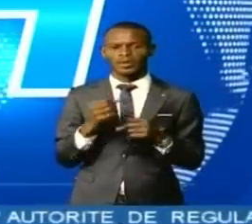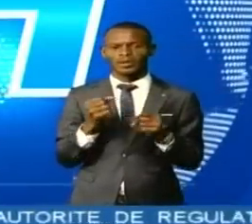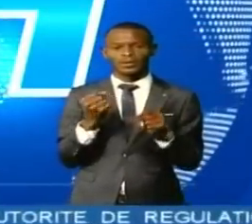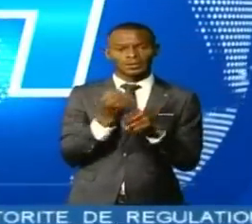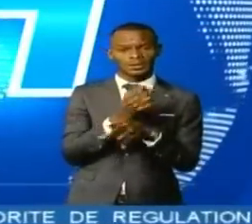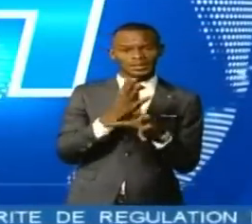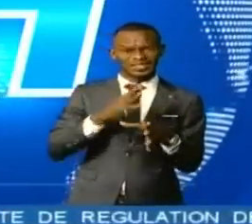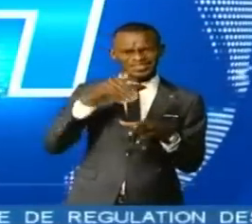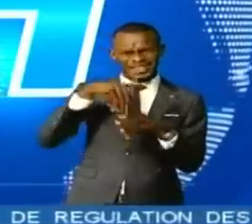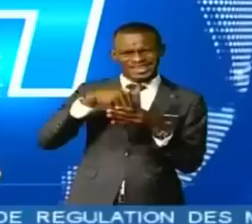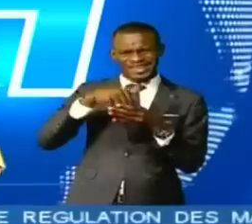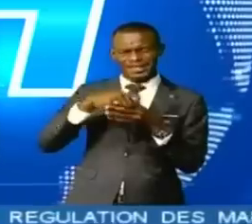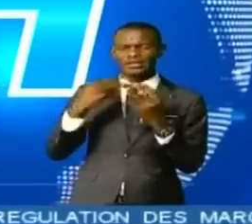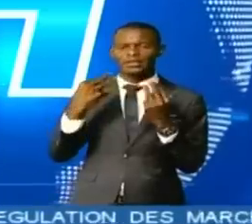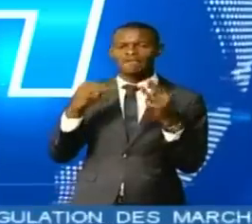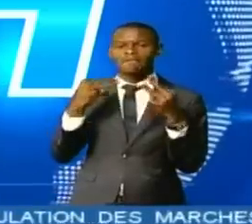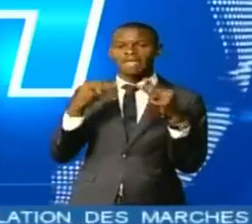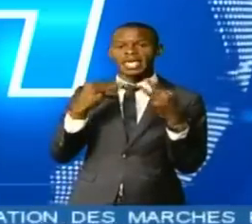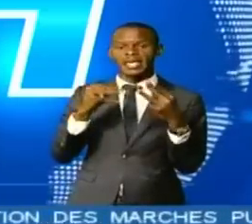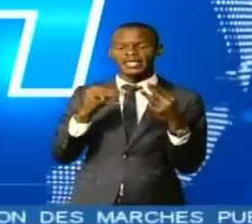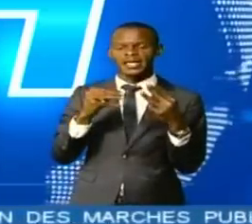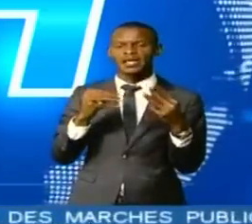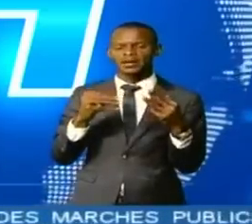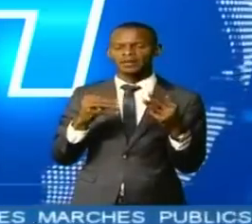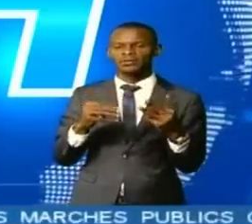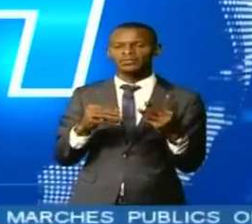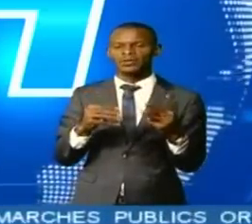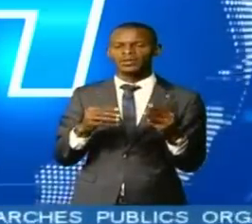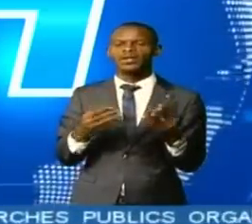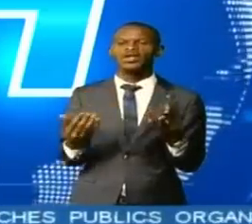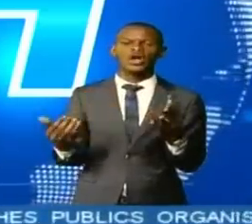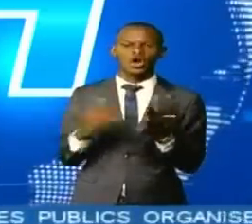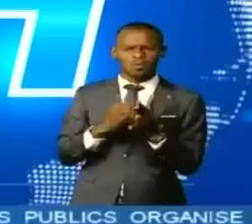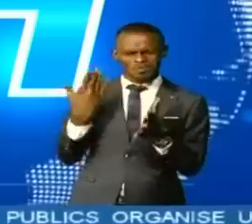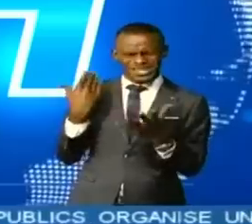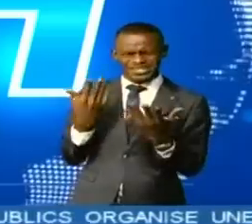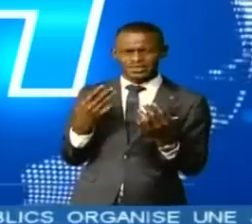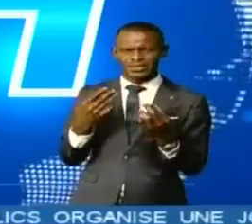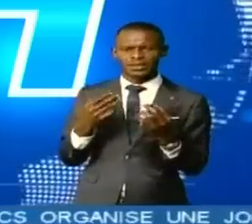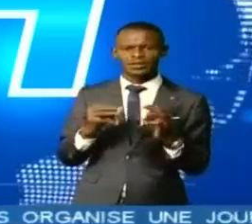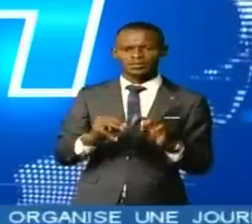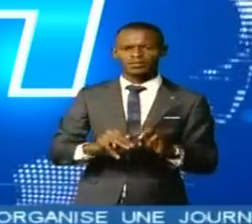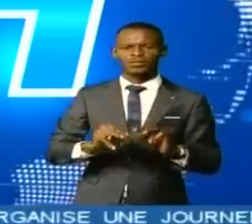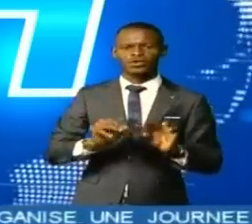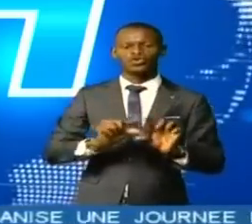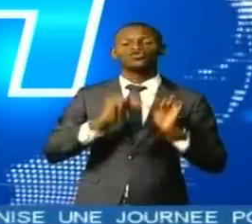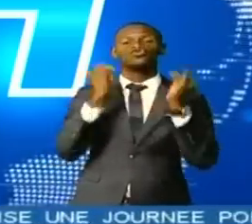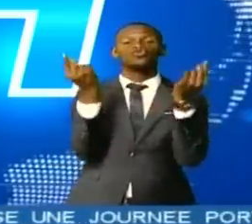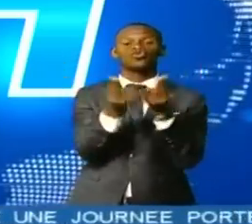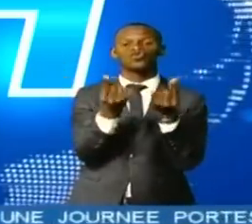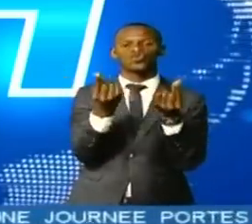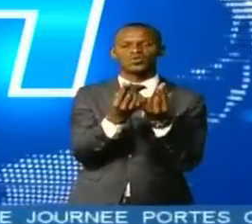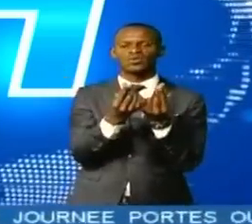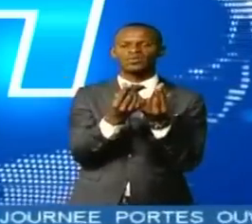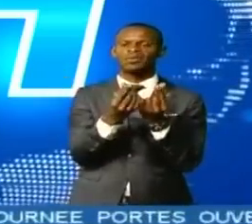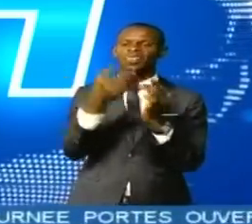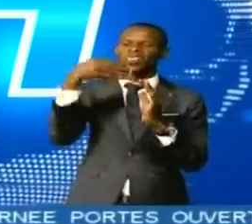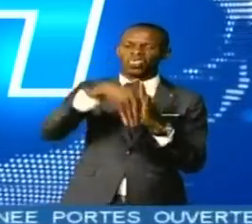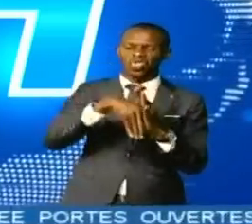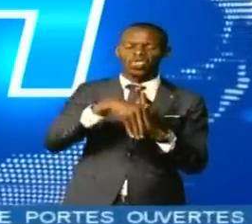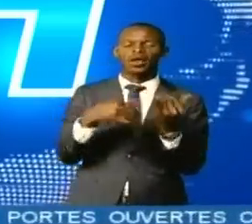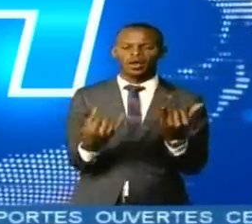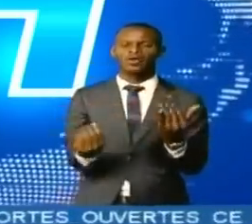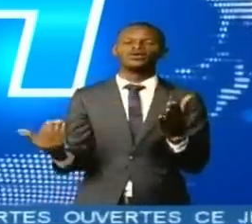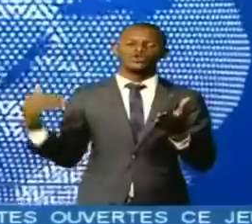de médias veulent relancer leur mutuelle. Pour ce faire, ils ont tenu leur première assemblée pour traiter cette question. C'est